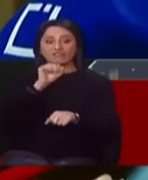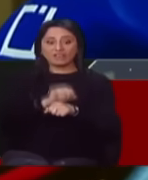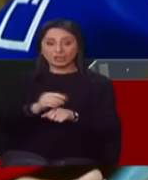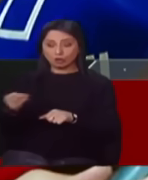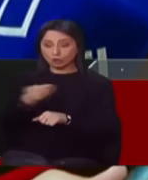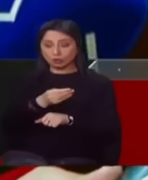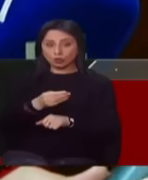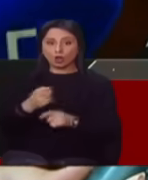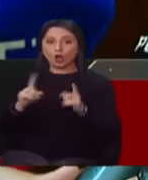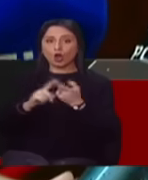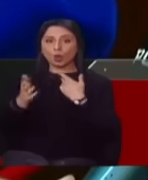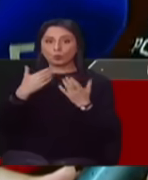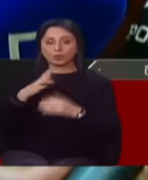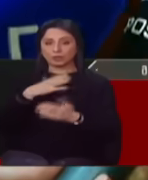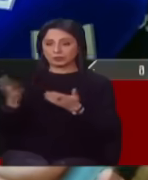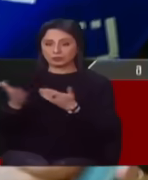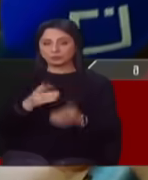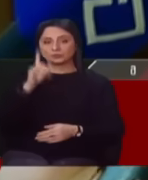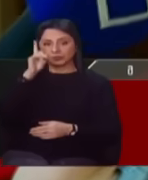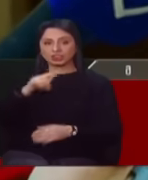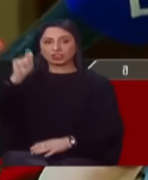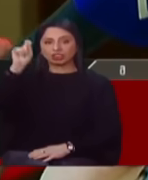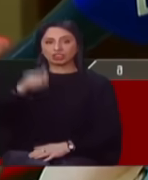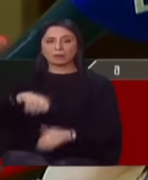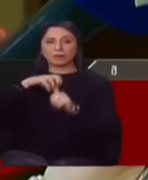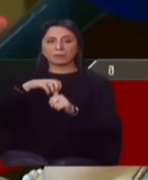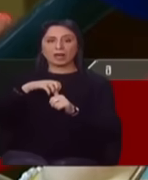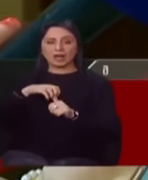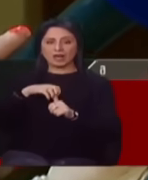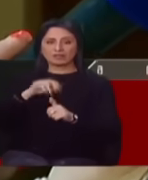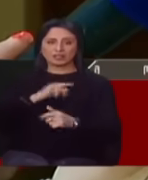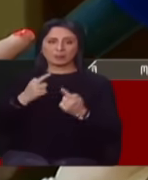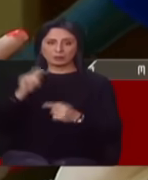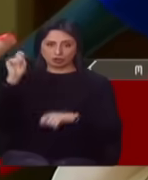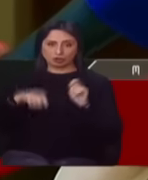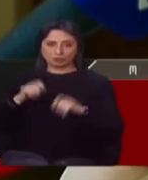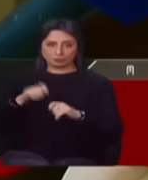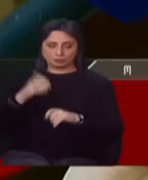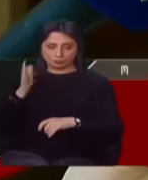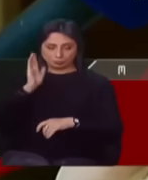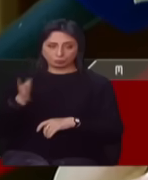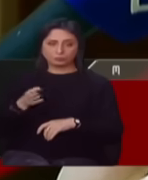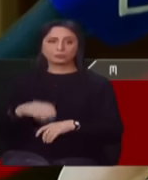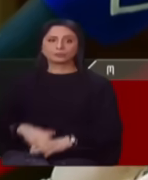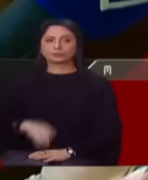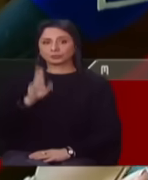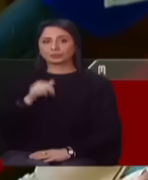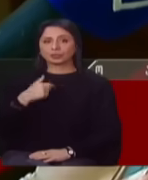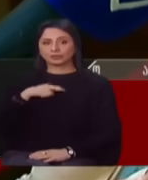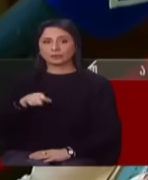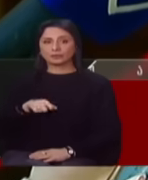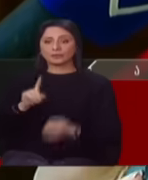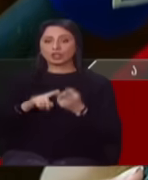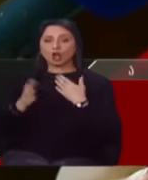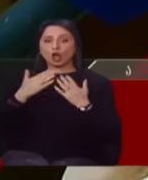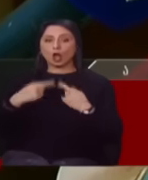წარმოდგენილი, კომუნიკაცია იყოს. იცით რომ ჩამოდიან მაღალი თანამდებობის პირები, მაღალი რანგის თანამდებობის პირები და ჩვენ ამ